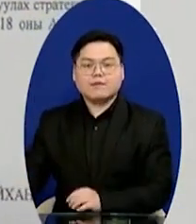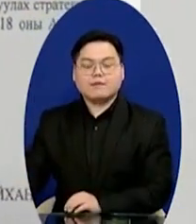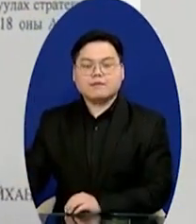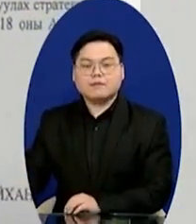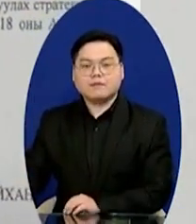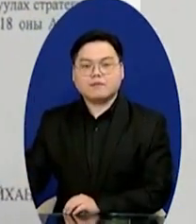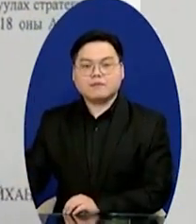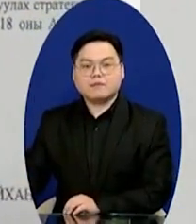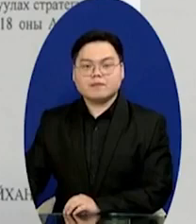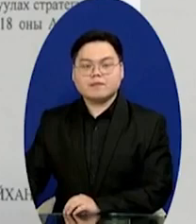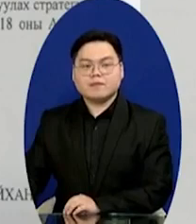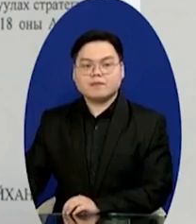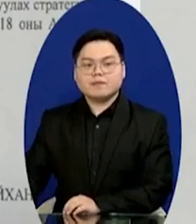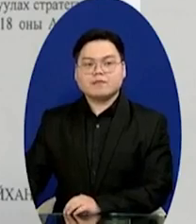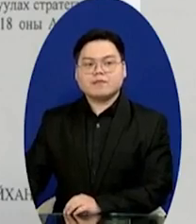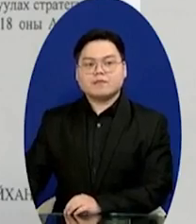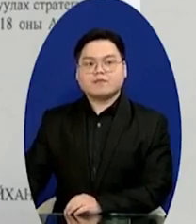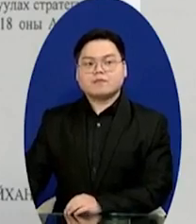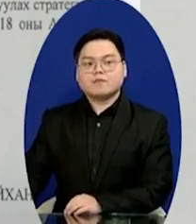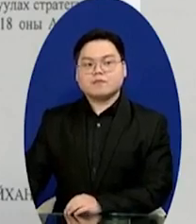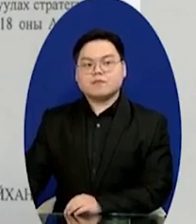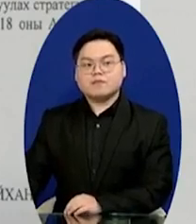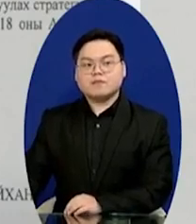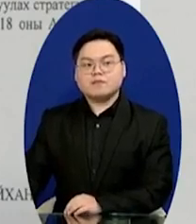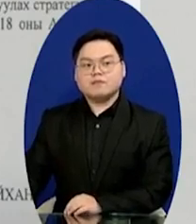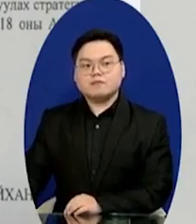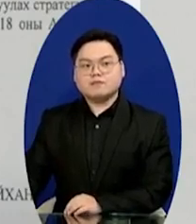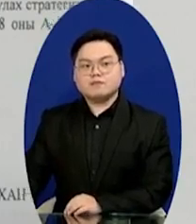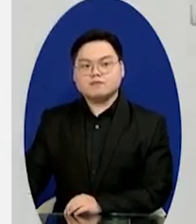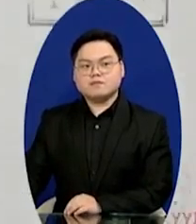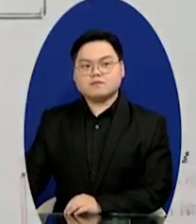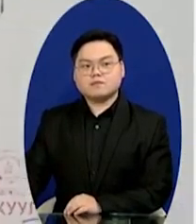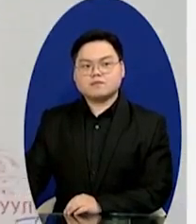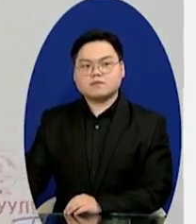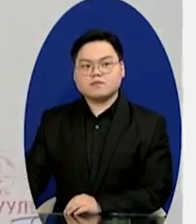19 оны 7 сарын 2-нд. За дараагийн бичгийг өгөөрэй.